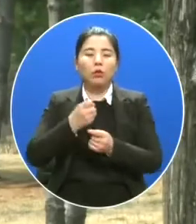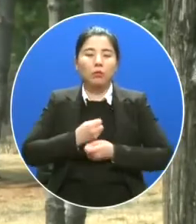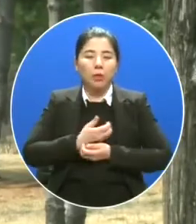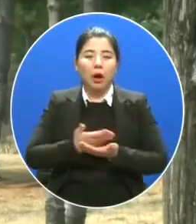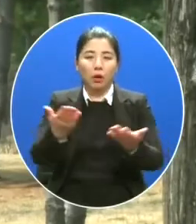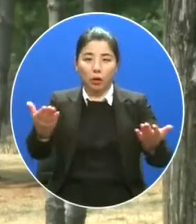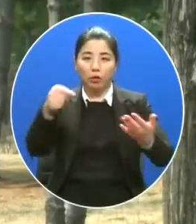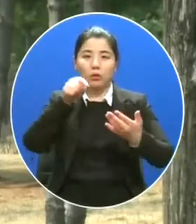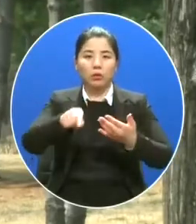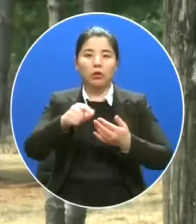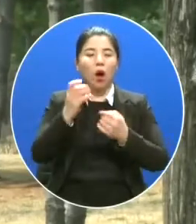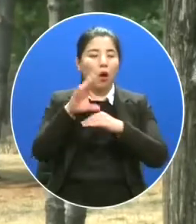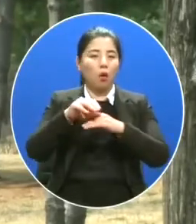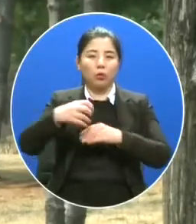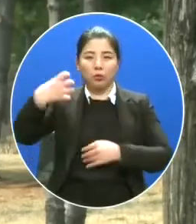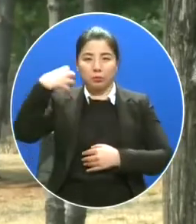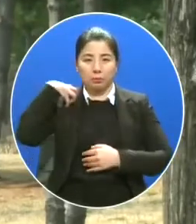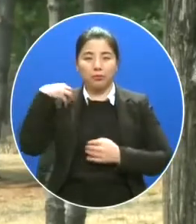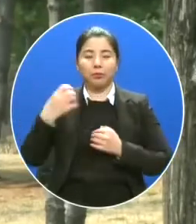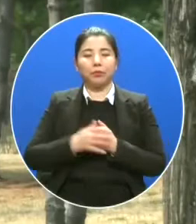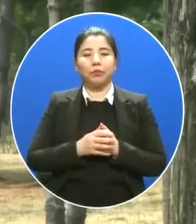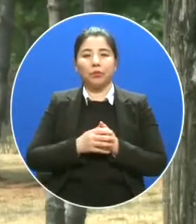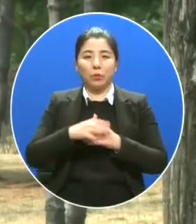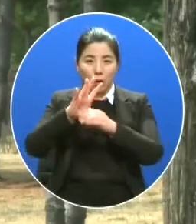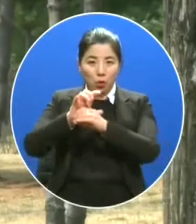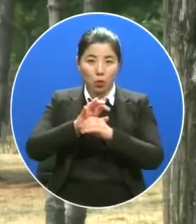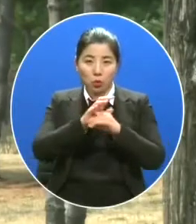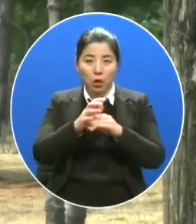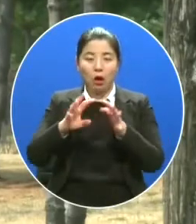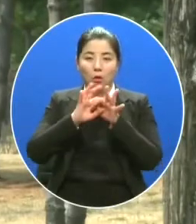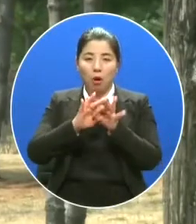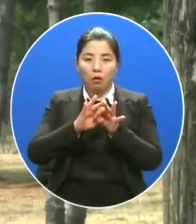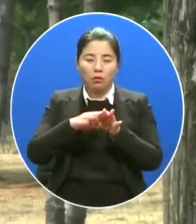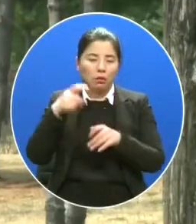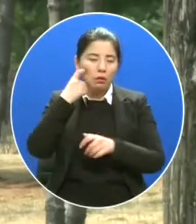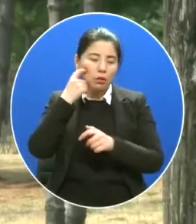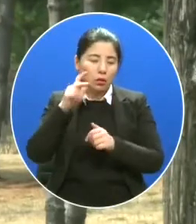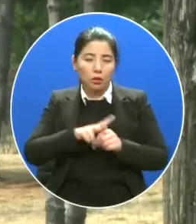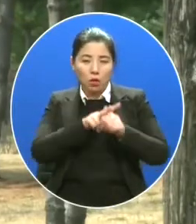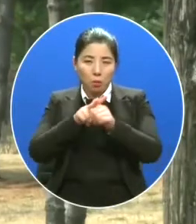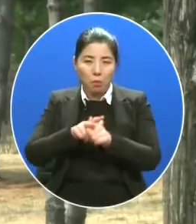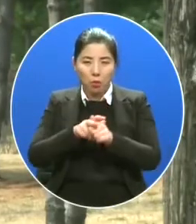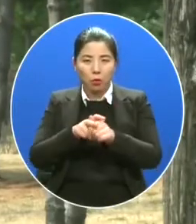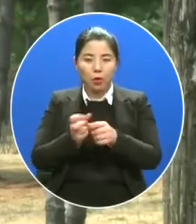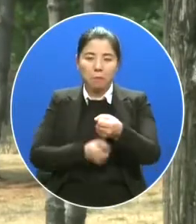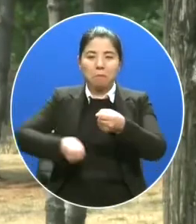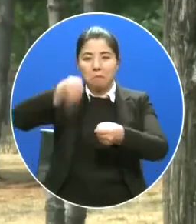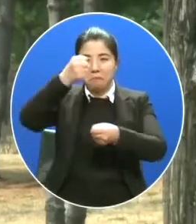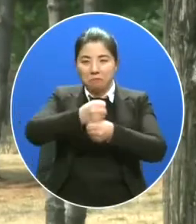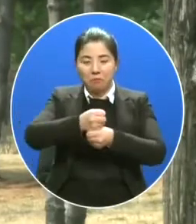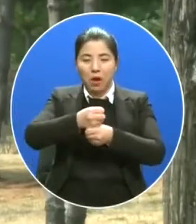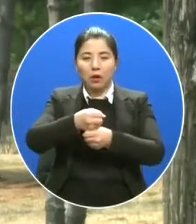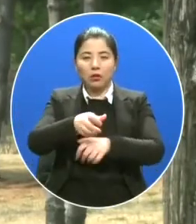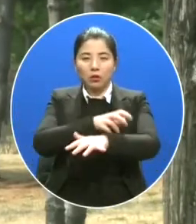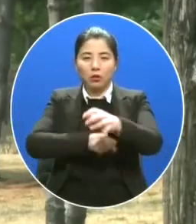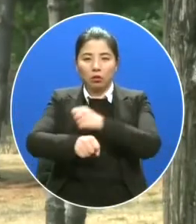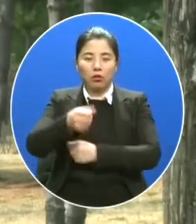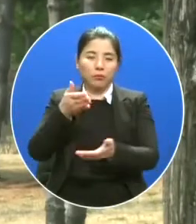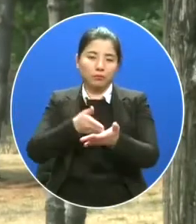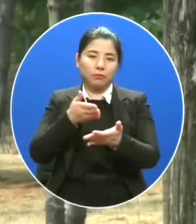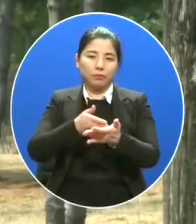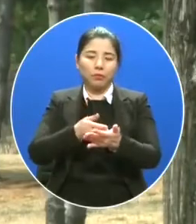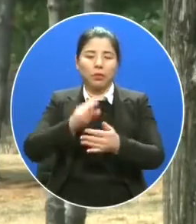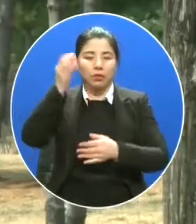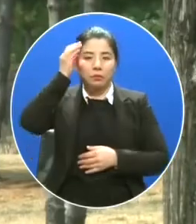널리 알리는 것 또한 언론의 책무입니다. 코로나19와 관련된 허위 정보를 바로잡는 적극적인 보도가